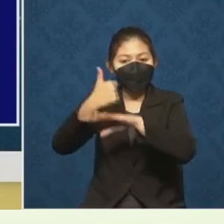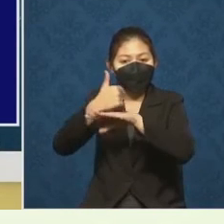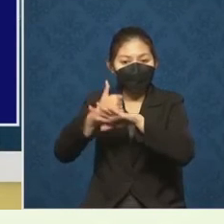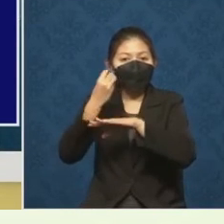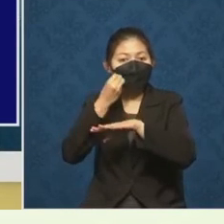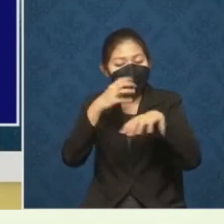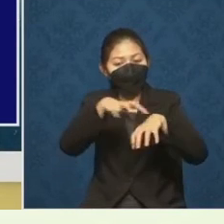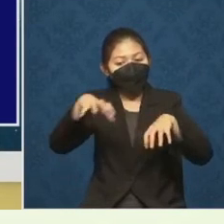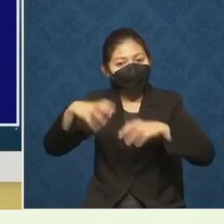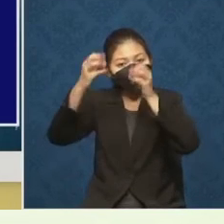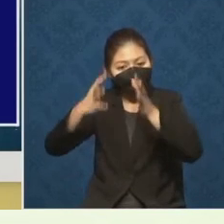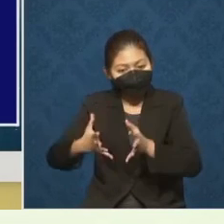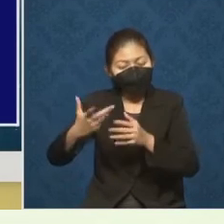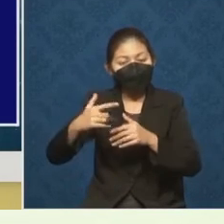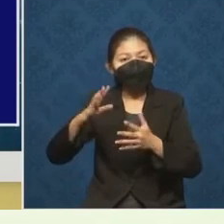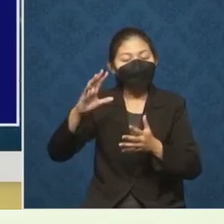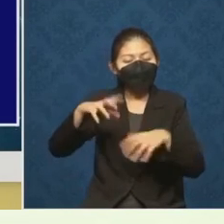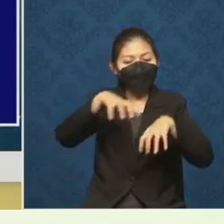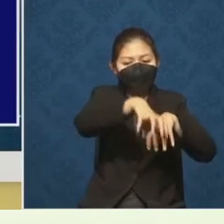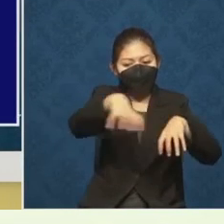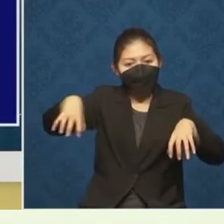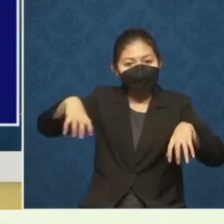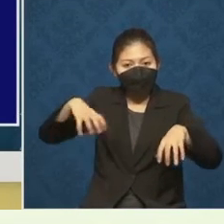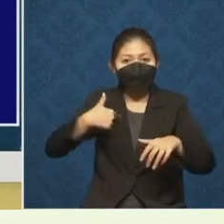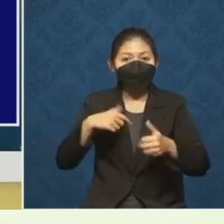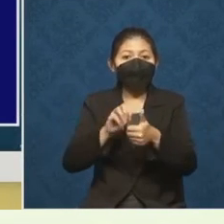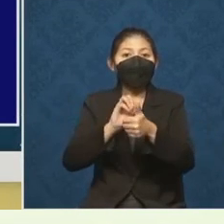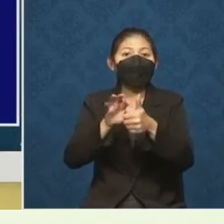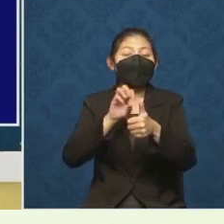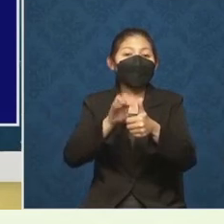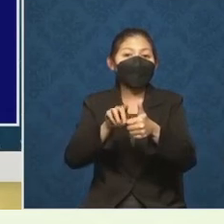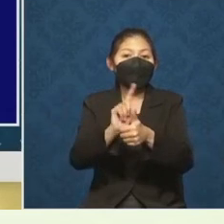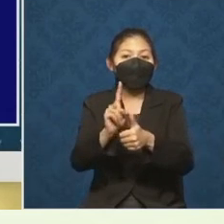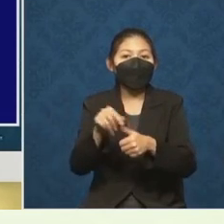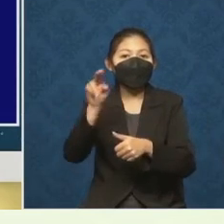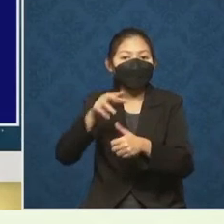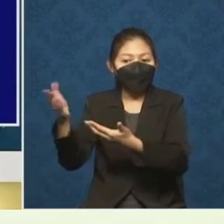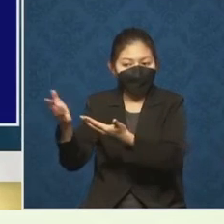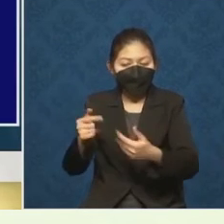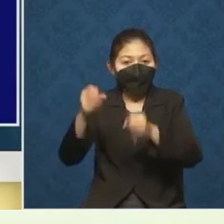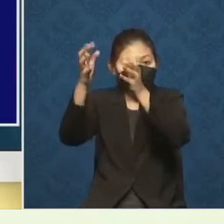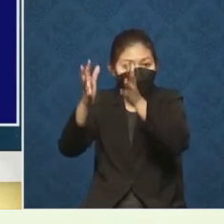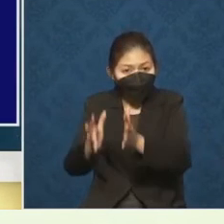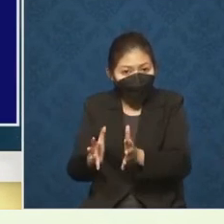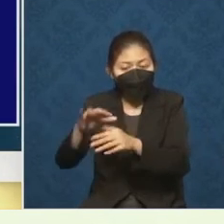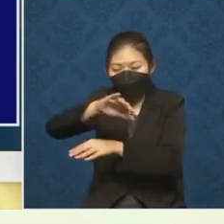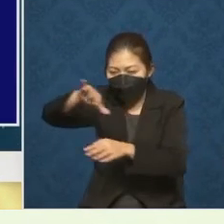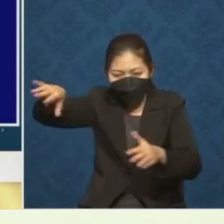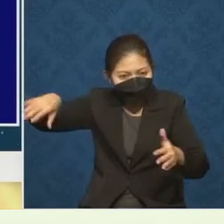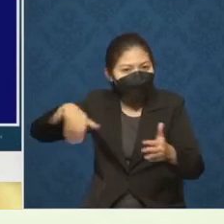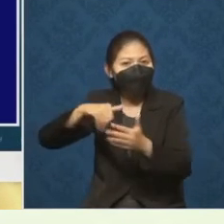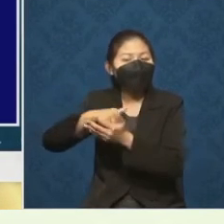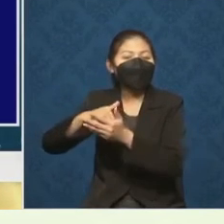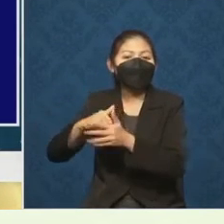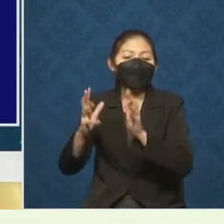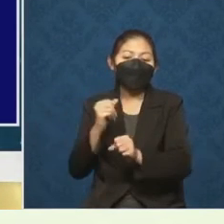ที่ประจำหน่วยผมก็ขออนุญาตเสนอแนะให้ไปใช้ครูอาจารย์นะครับทั้งหมดเลยนะครับเป็นเจ้าหน้าที่เพื่อประจ